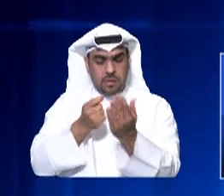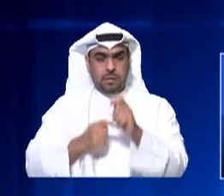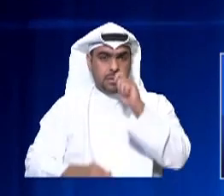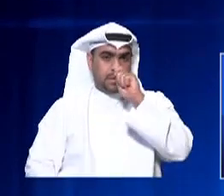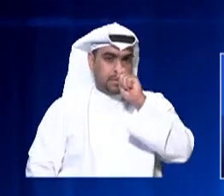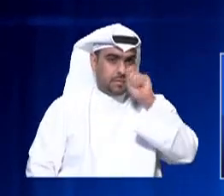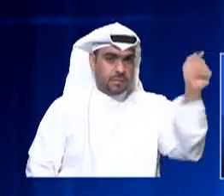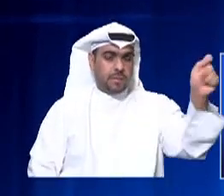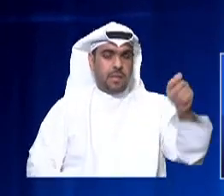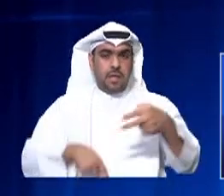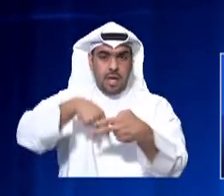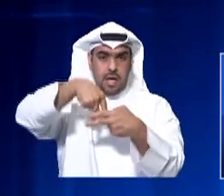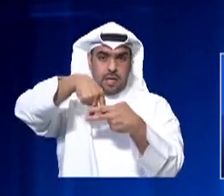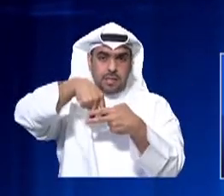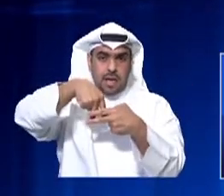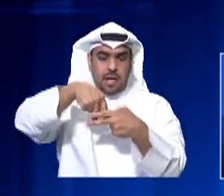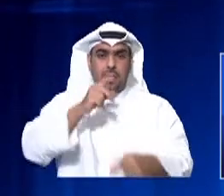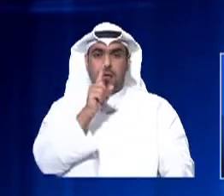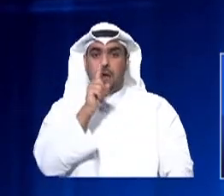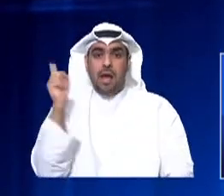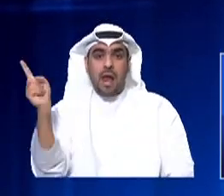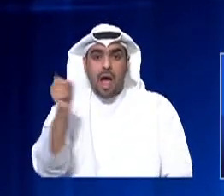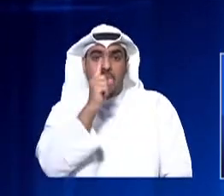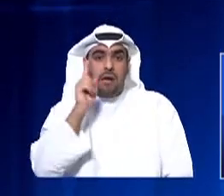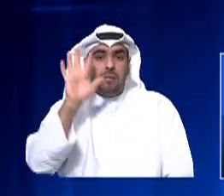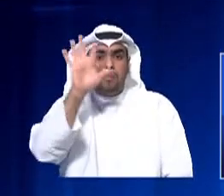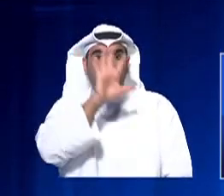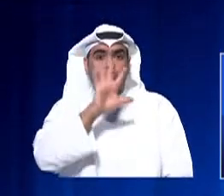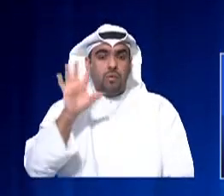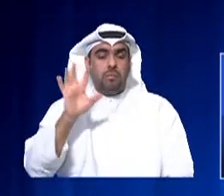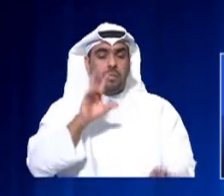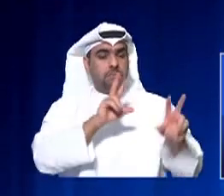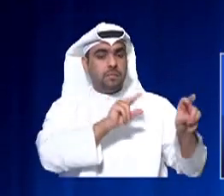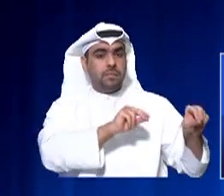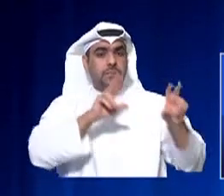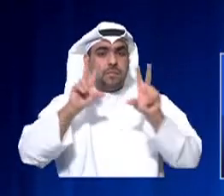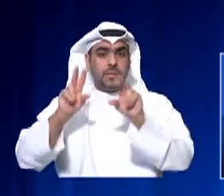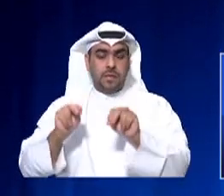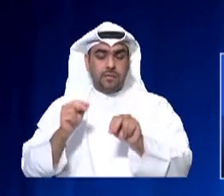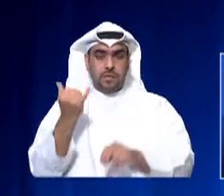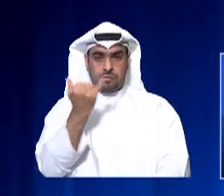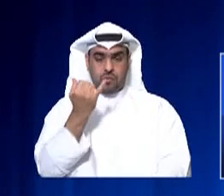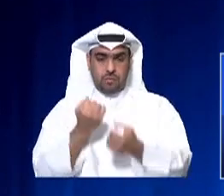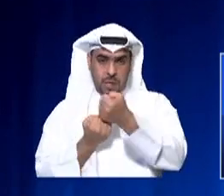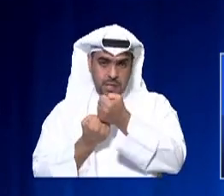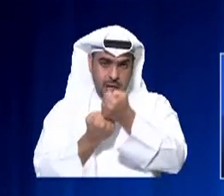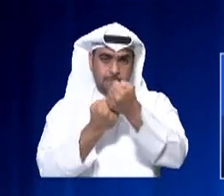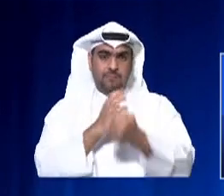علاوة على موقف دولي لمناهضة الاحتلال ودعم النضال الفلسطيني المشروع.